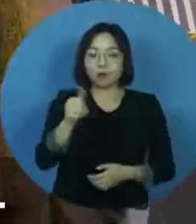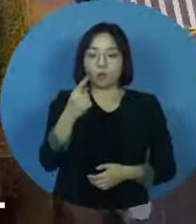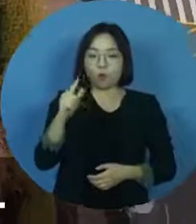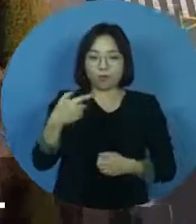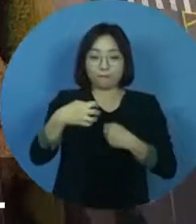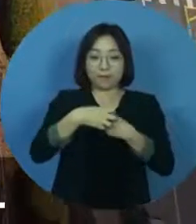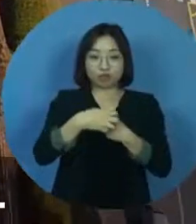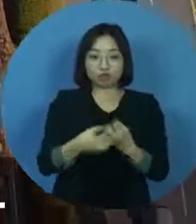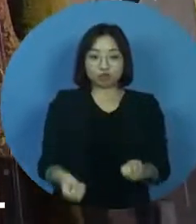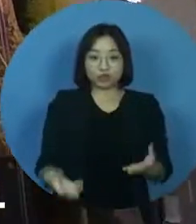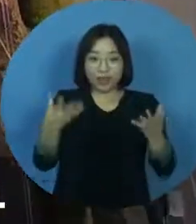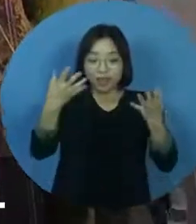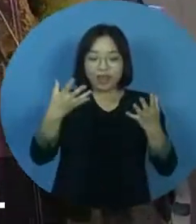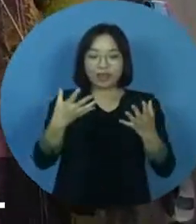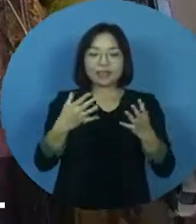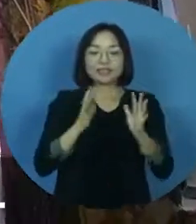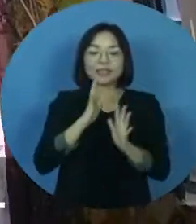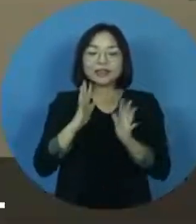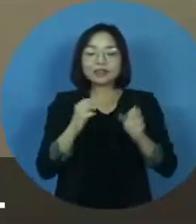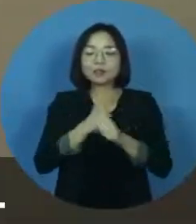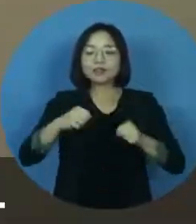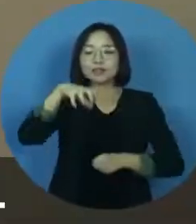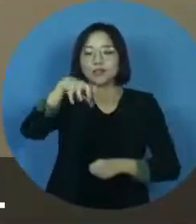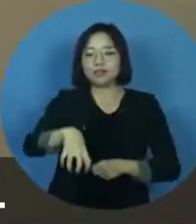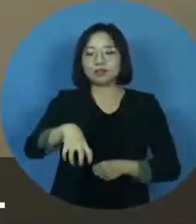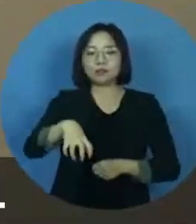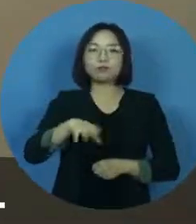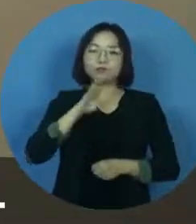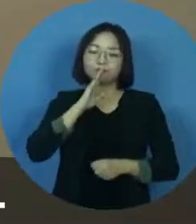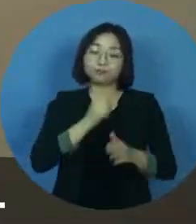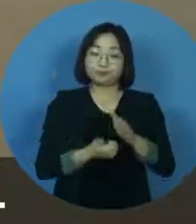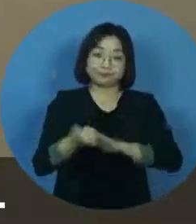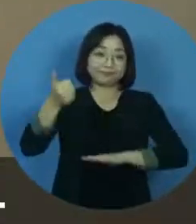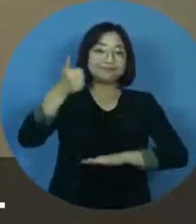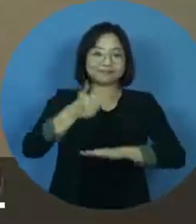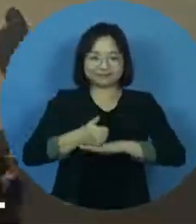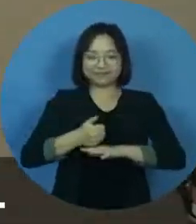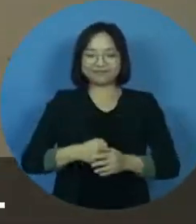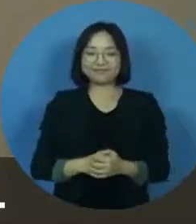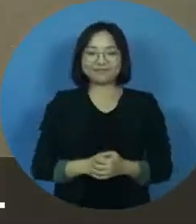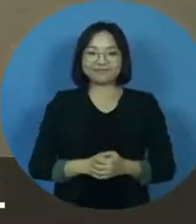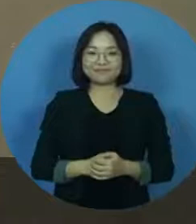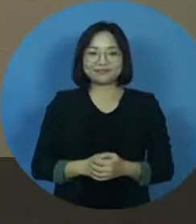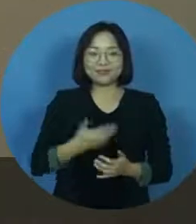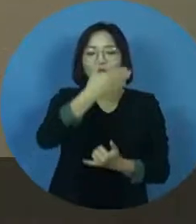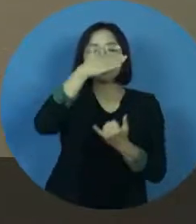2017 천안 성환배 축제가 성환문화회관 잔디광장에서 성황리에 열렸습니다.